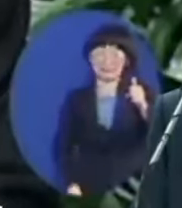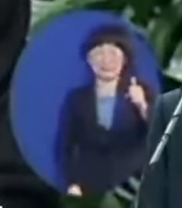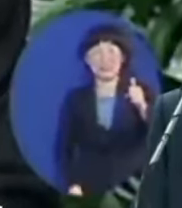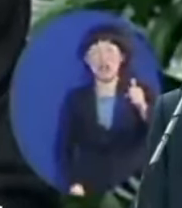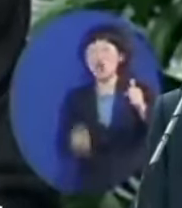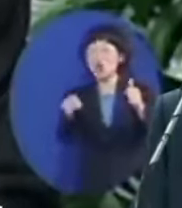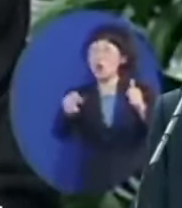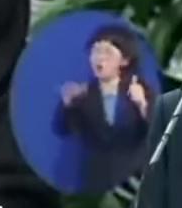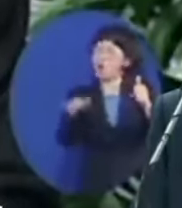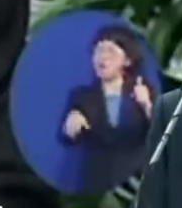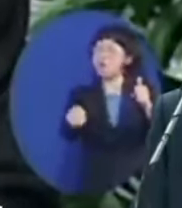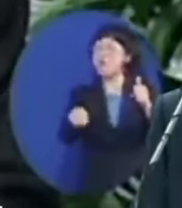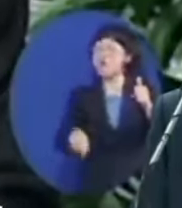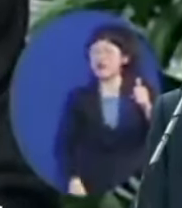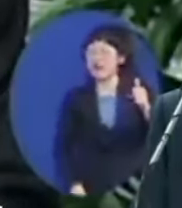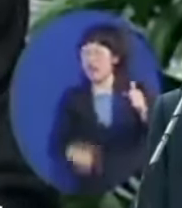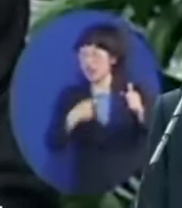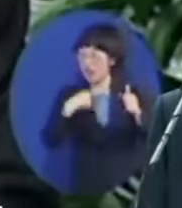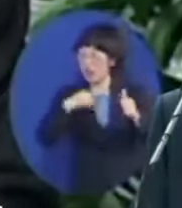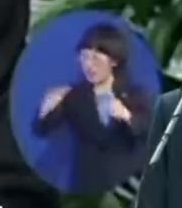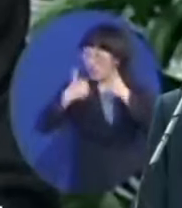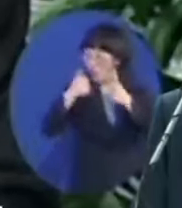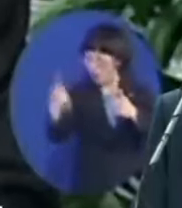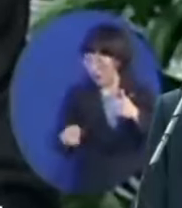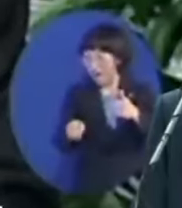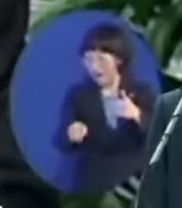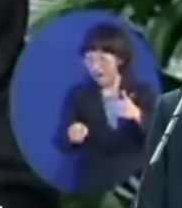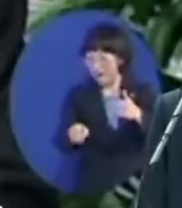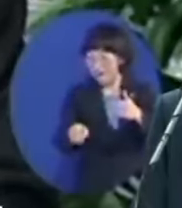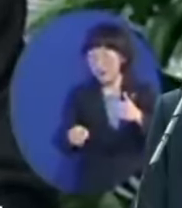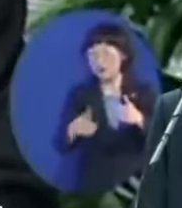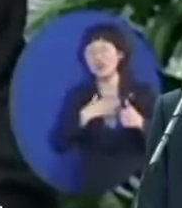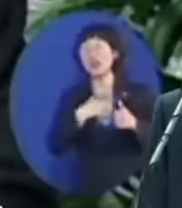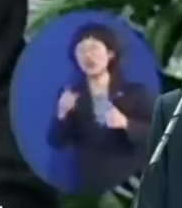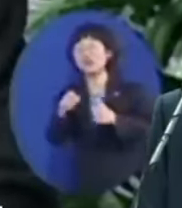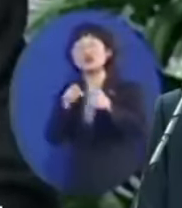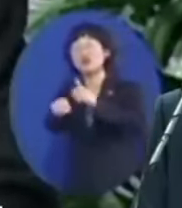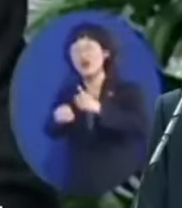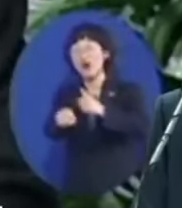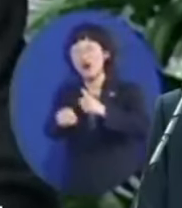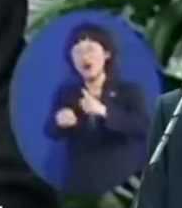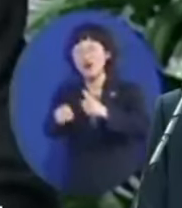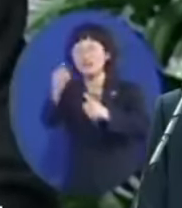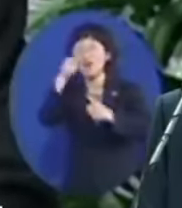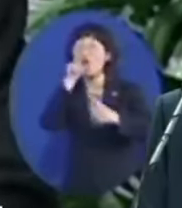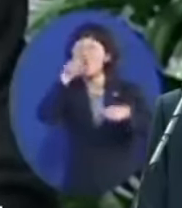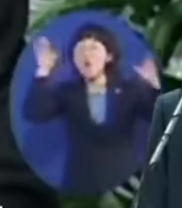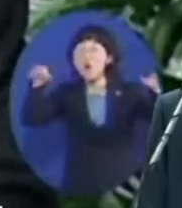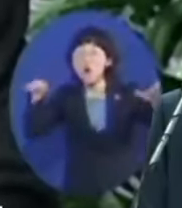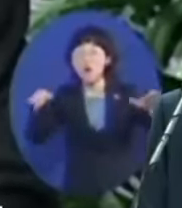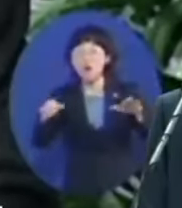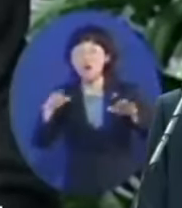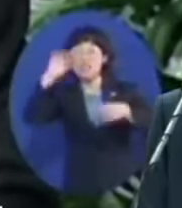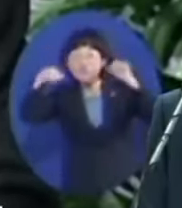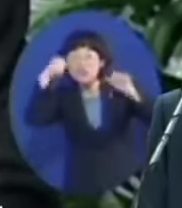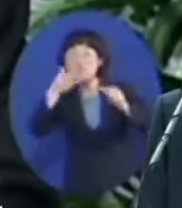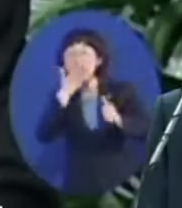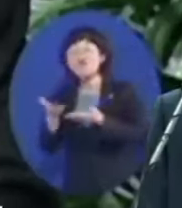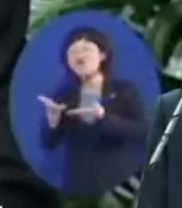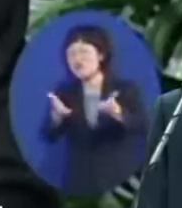네가 조그마한 소년이 나를 대지게 오냐? 내가 너를 죽여서 공중의 새와 땅의 짐승의 밥으로